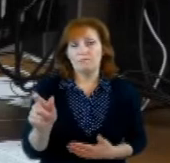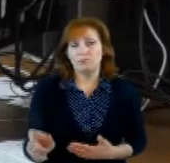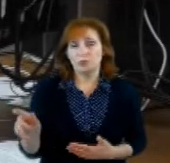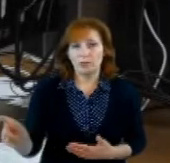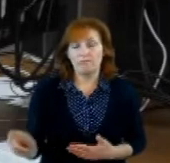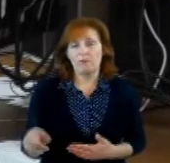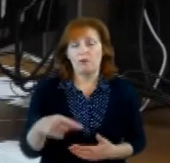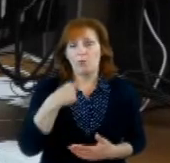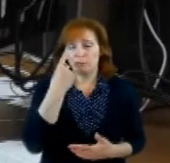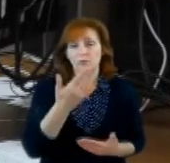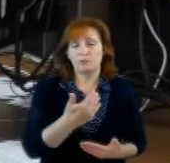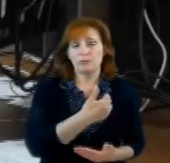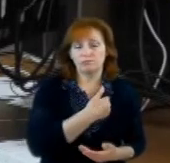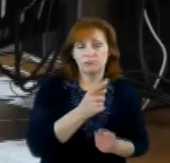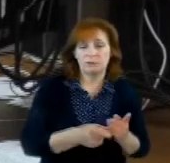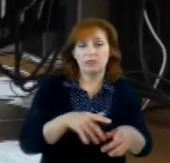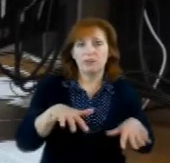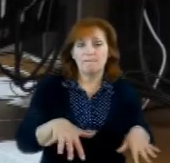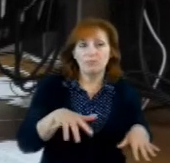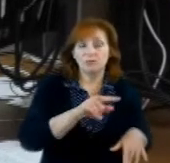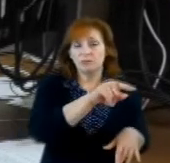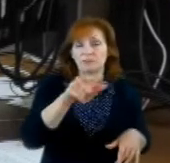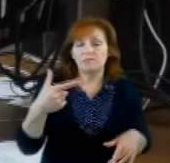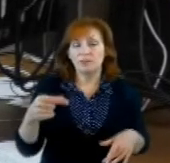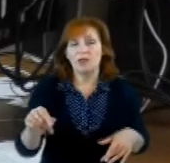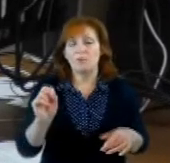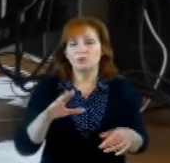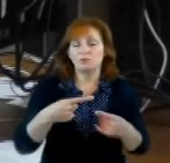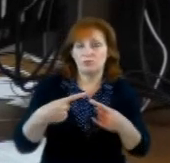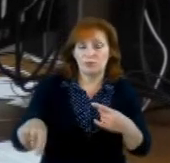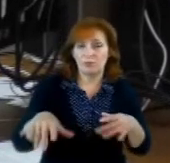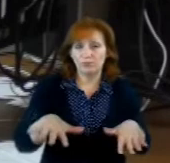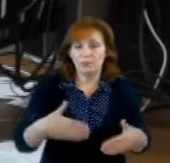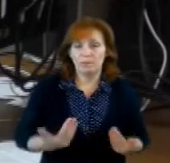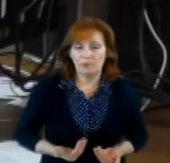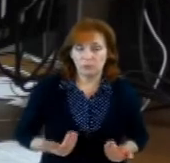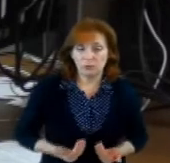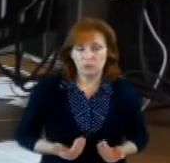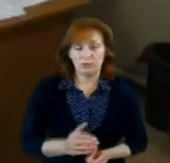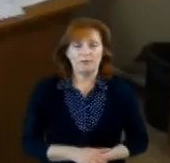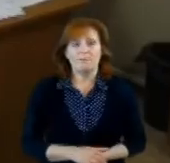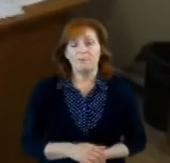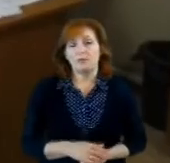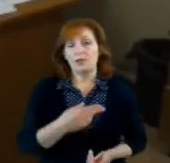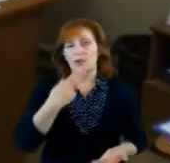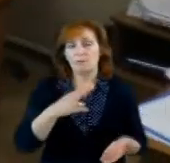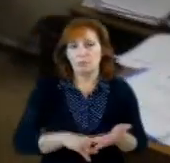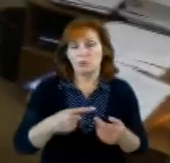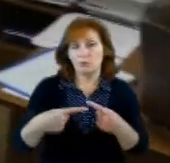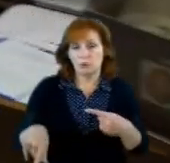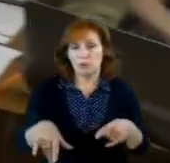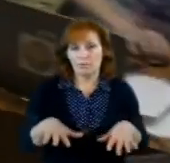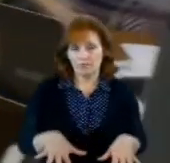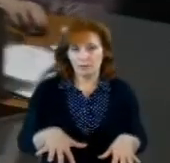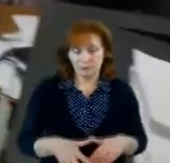місце голосування, це чи працюють, чи проживають тут постійно, зареєстровані десь в другому місці. Також цю процедуру